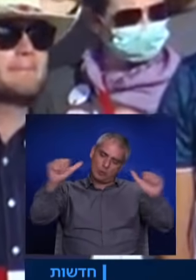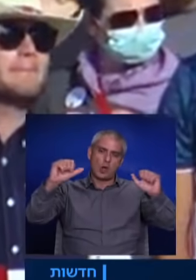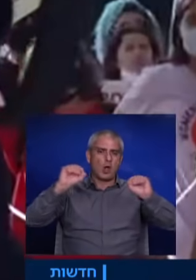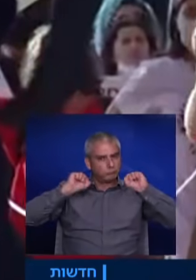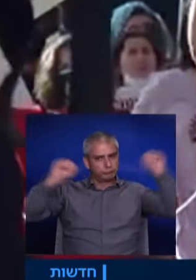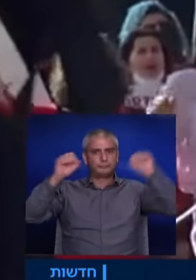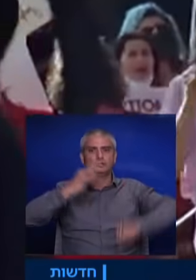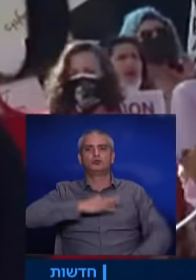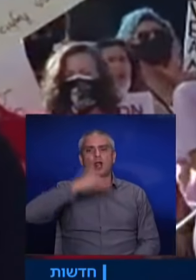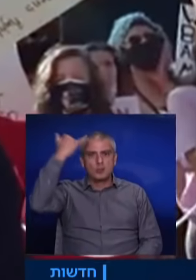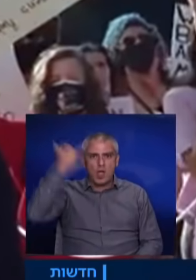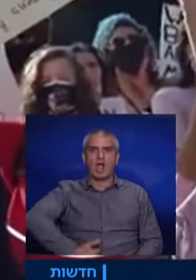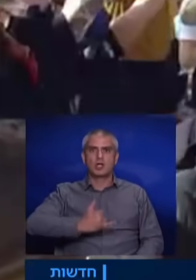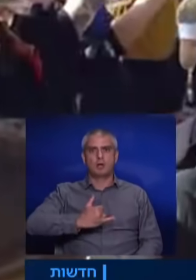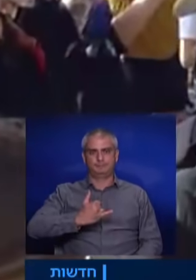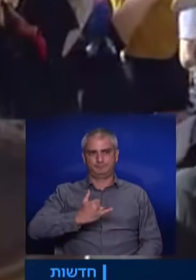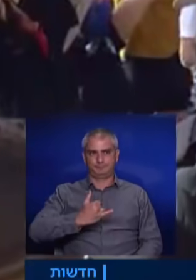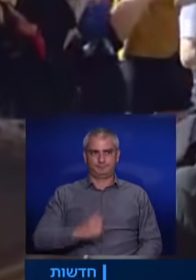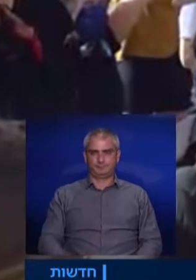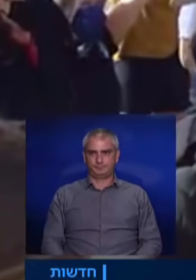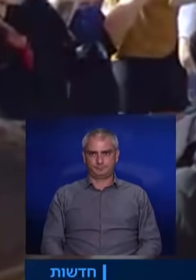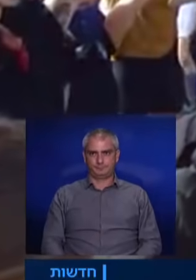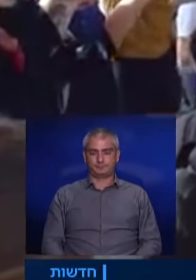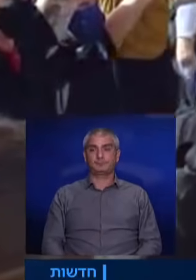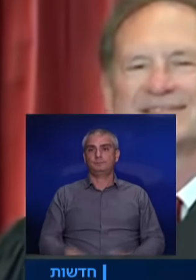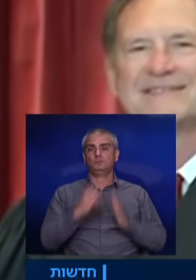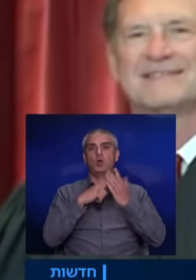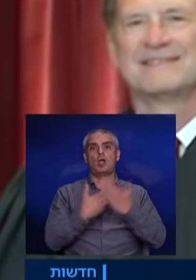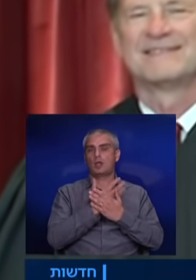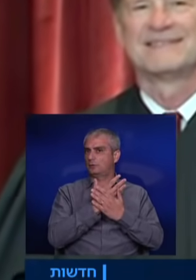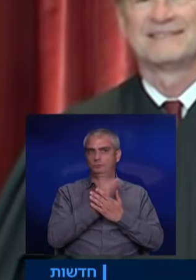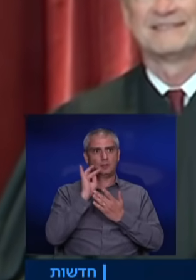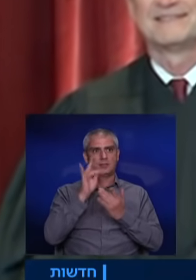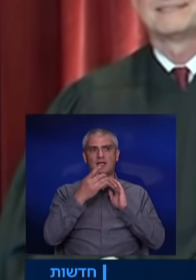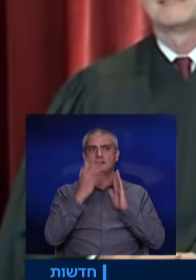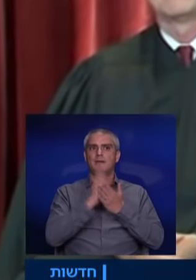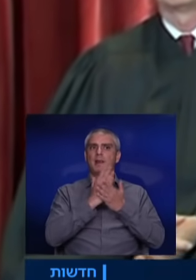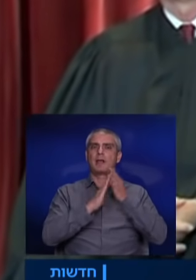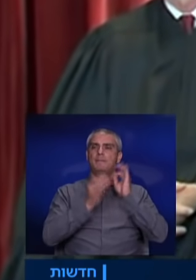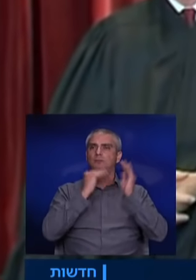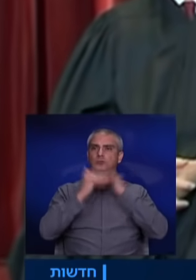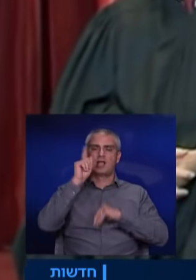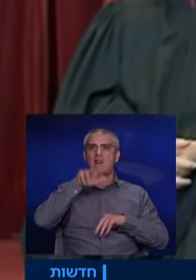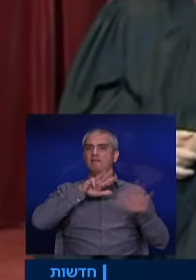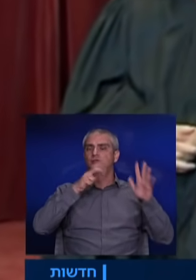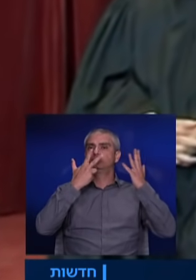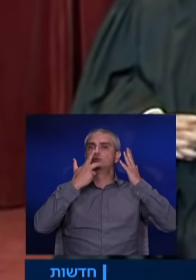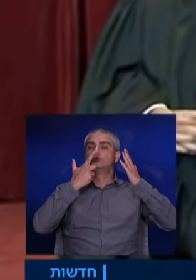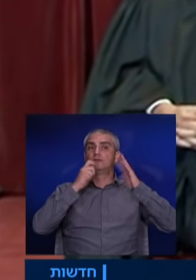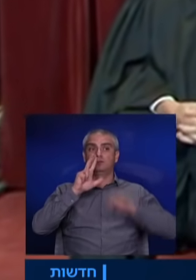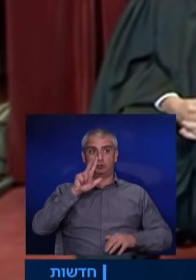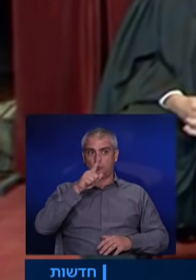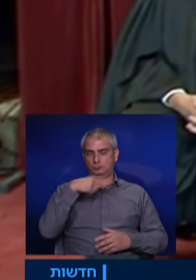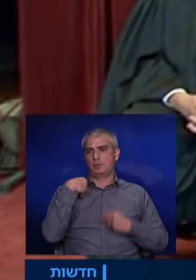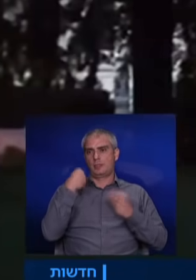hear our voices today, y'all. החוק החדש נוגד את פסיקת בית המשפט העליון מ-1973, זו